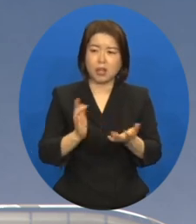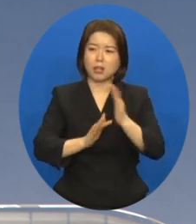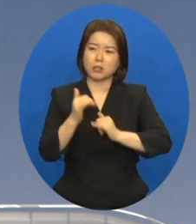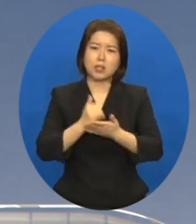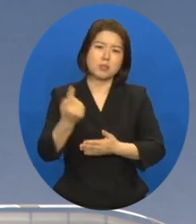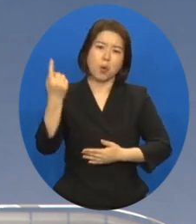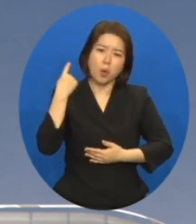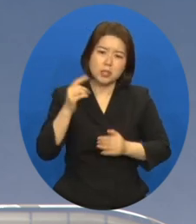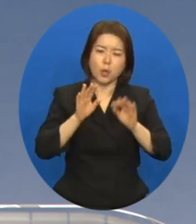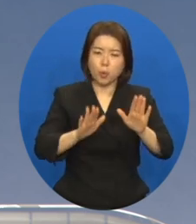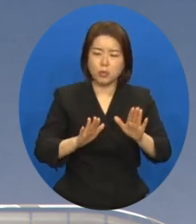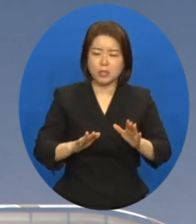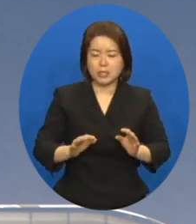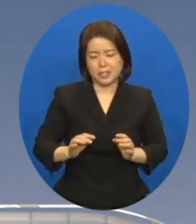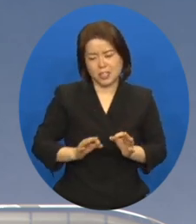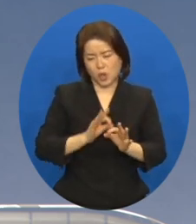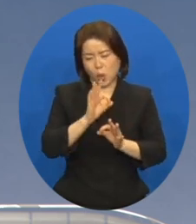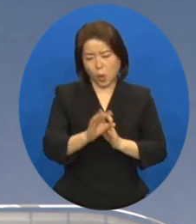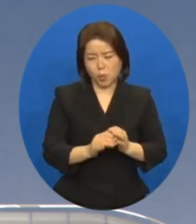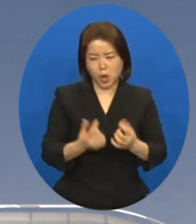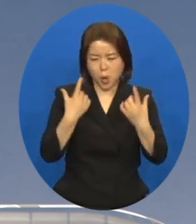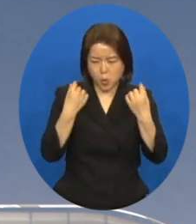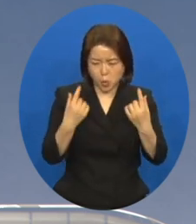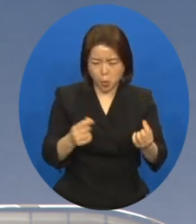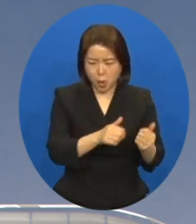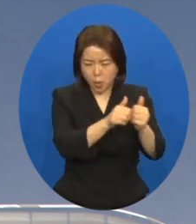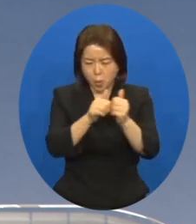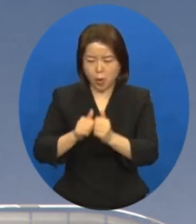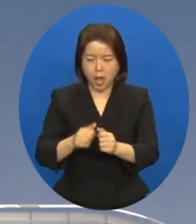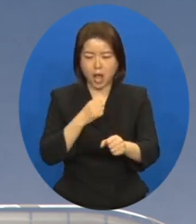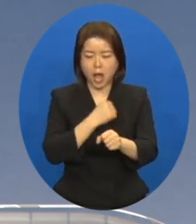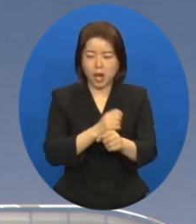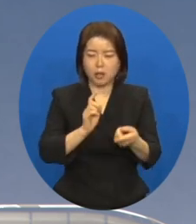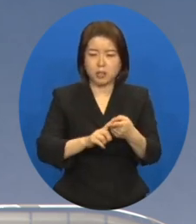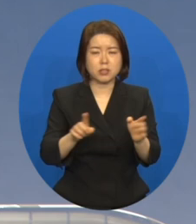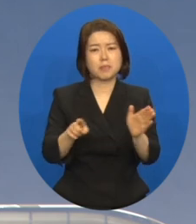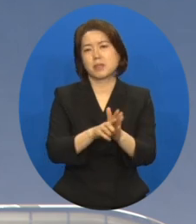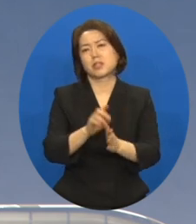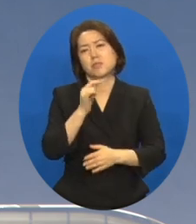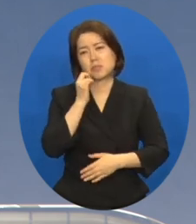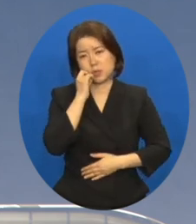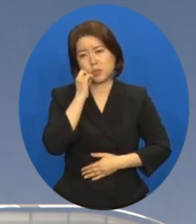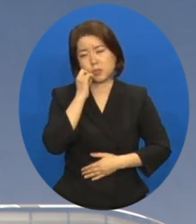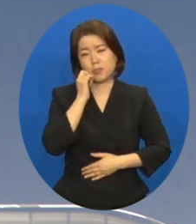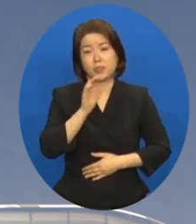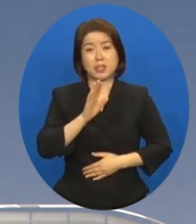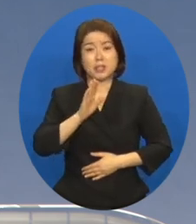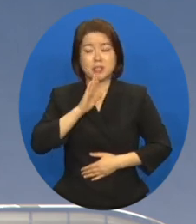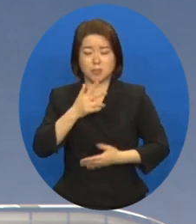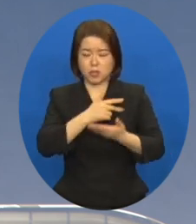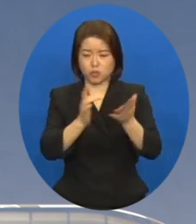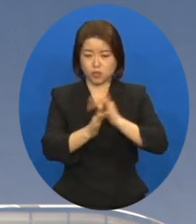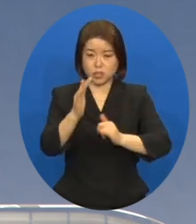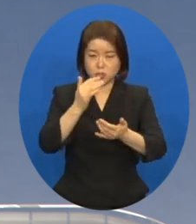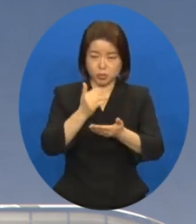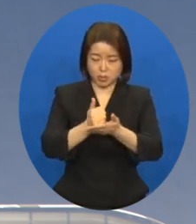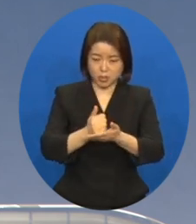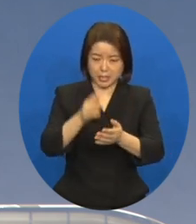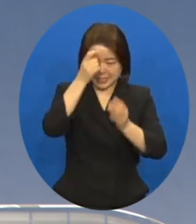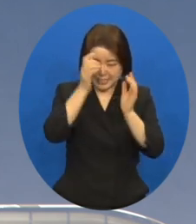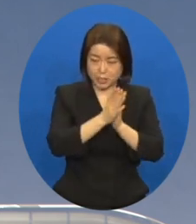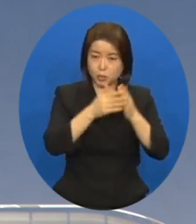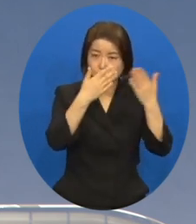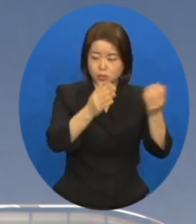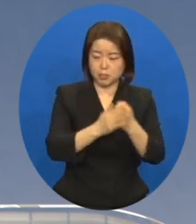오늘이나 영원토로 동일하시다는 걸 내가 믿지 못했구나. 정말 주 예수님께 기도하면